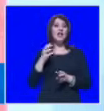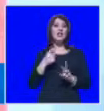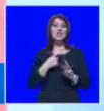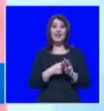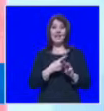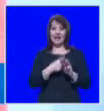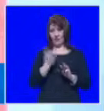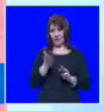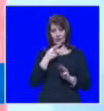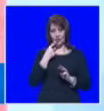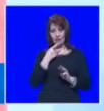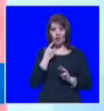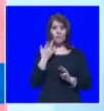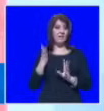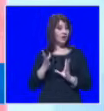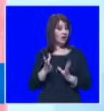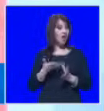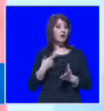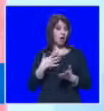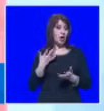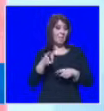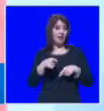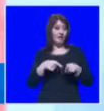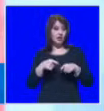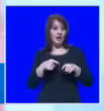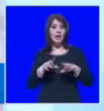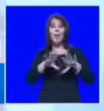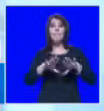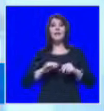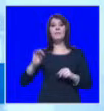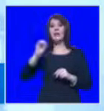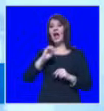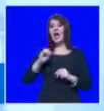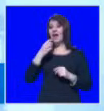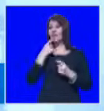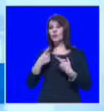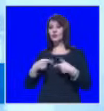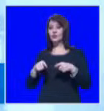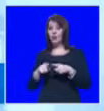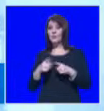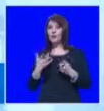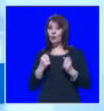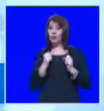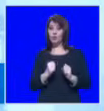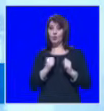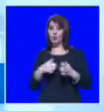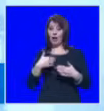говорихме, който тръгна да се движи, приемане в еврозоната, което е предстоящо за България,